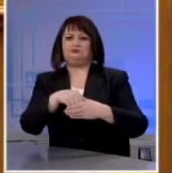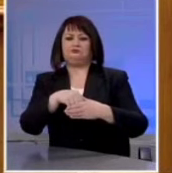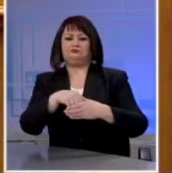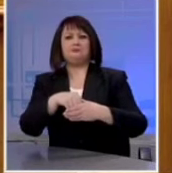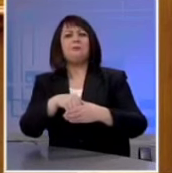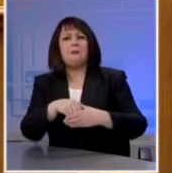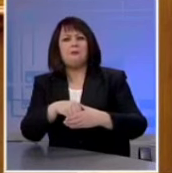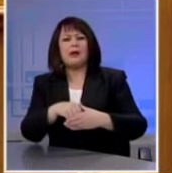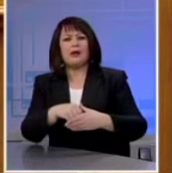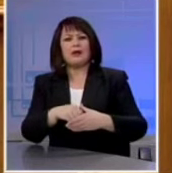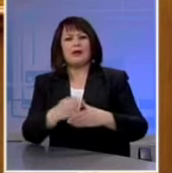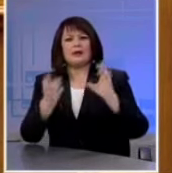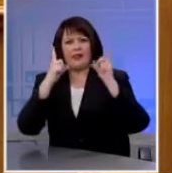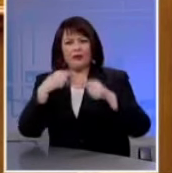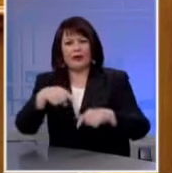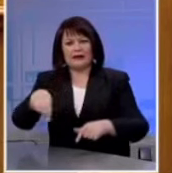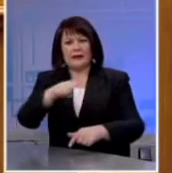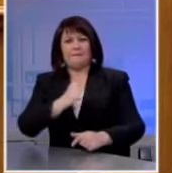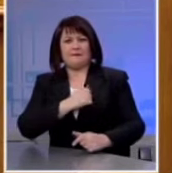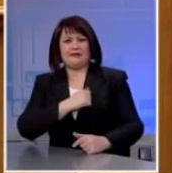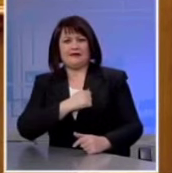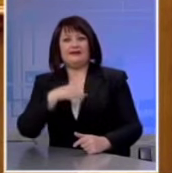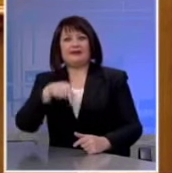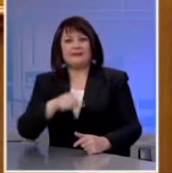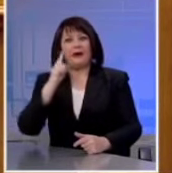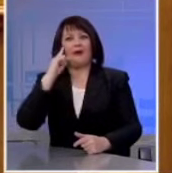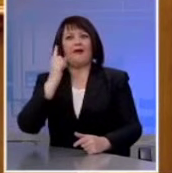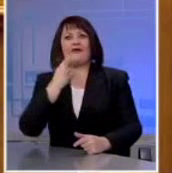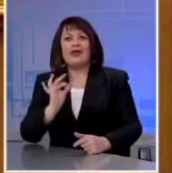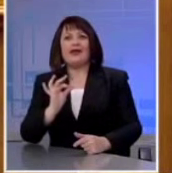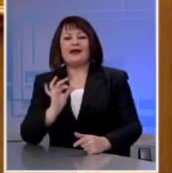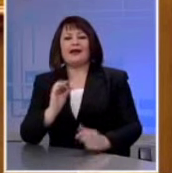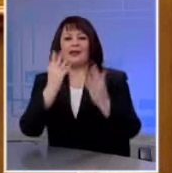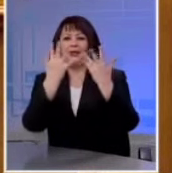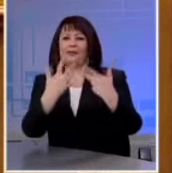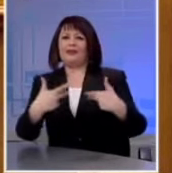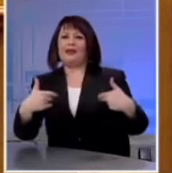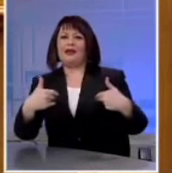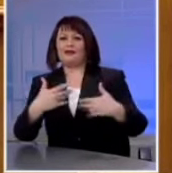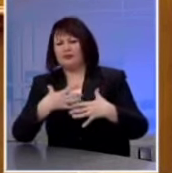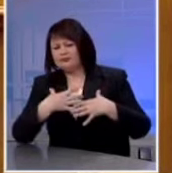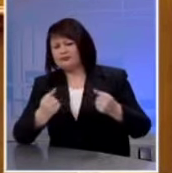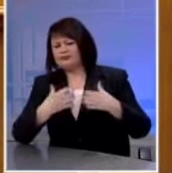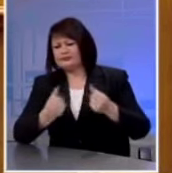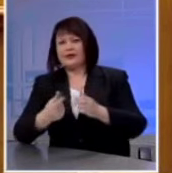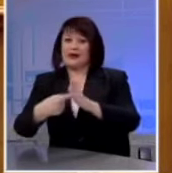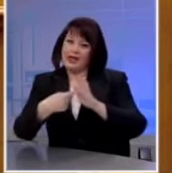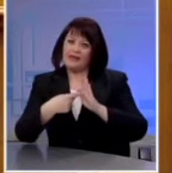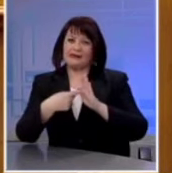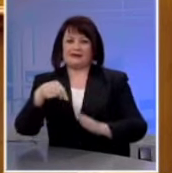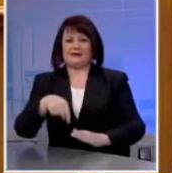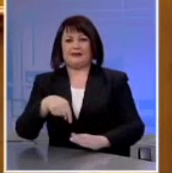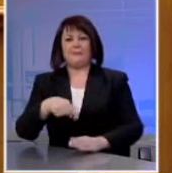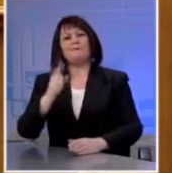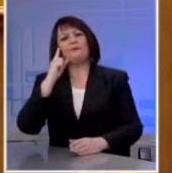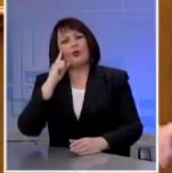θεώρησε ότι θα της δοθεί ευκαιρία να δώσει μια παράσταση ιερής αγανάκτησης.